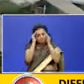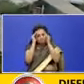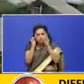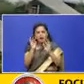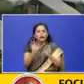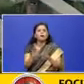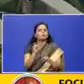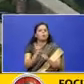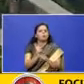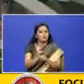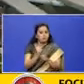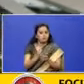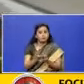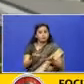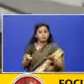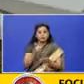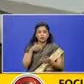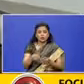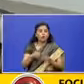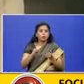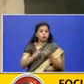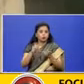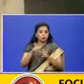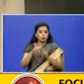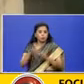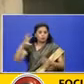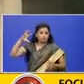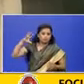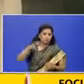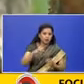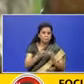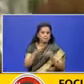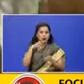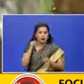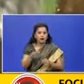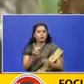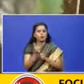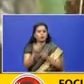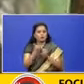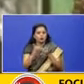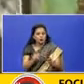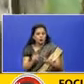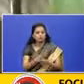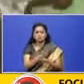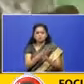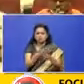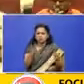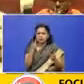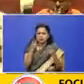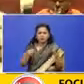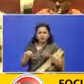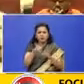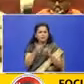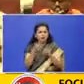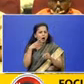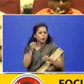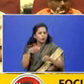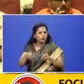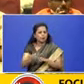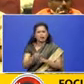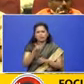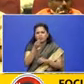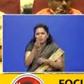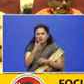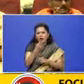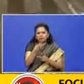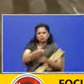जाता है। सोलर एनर्जी, बायोगैस, बी कीपिंग और बायो फर्टिलाइजर, इन